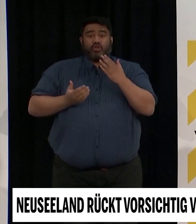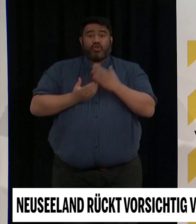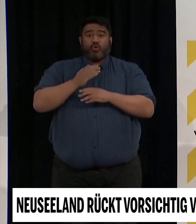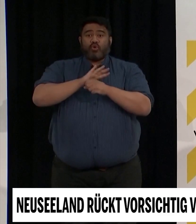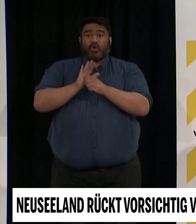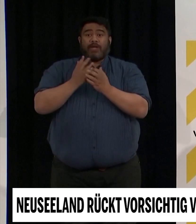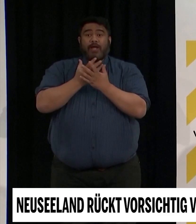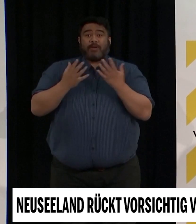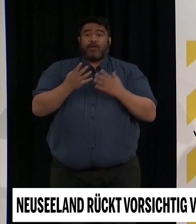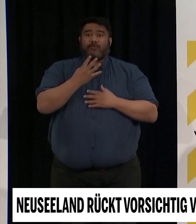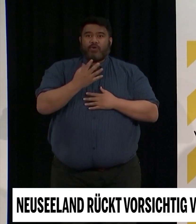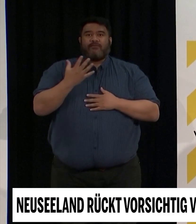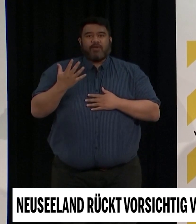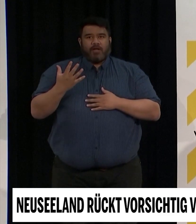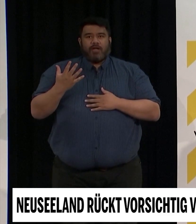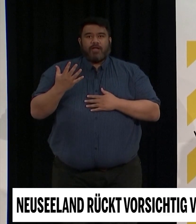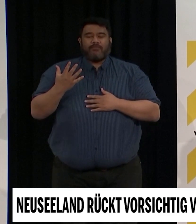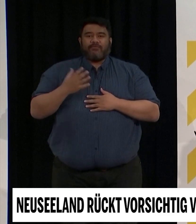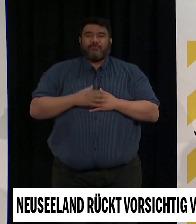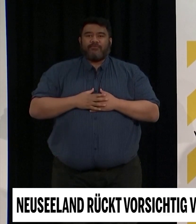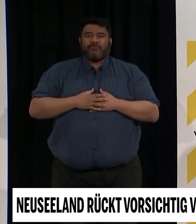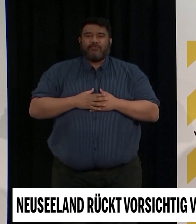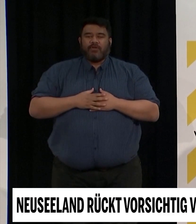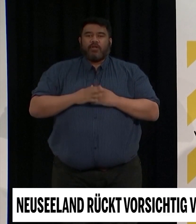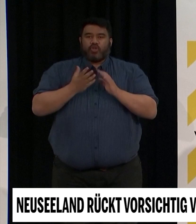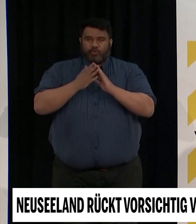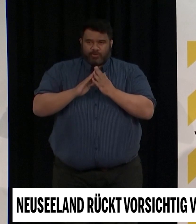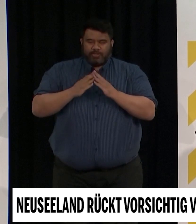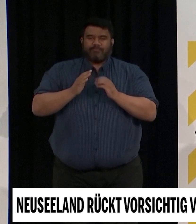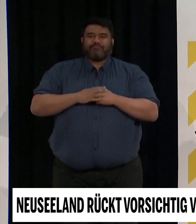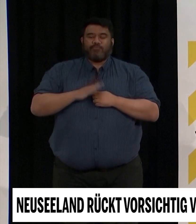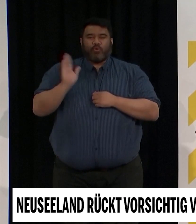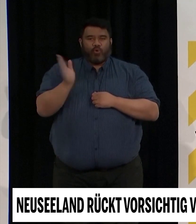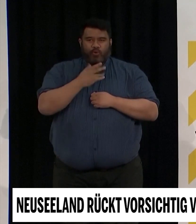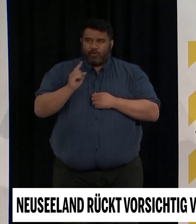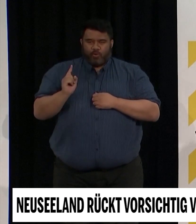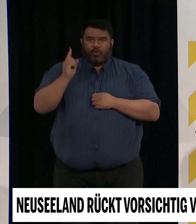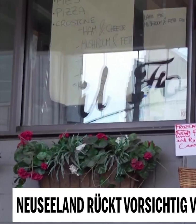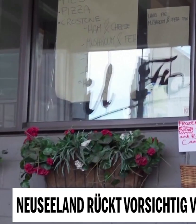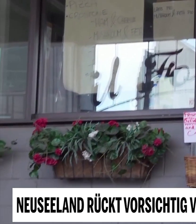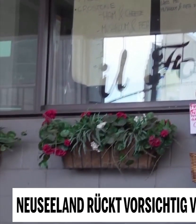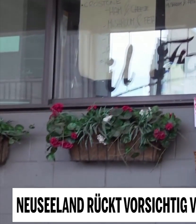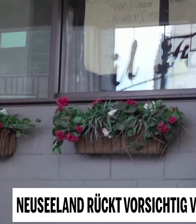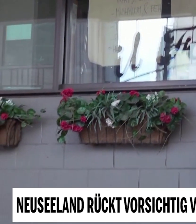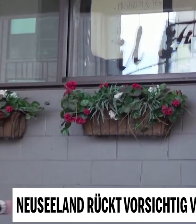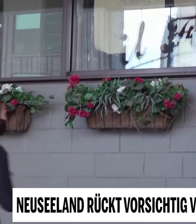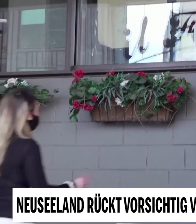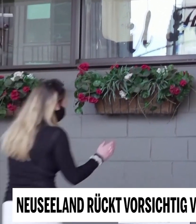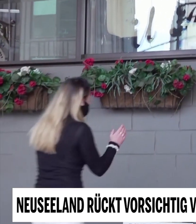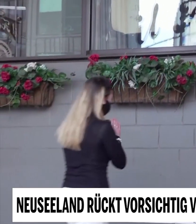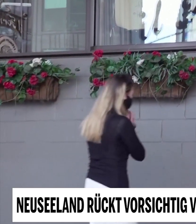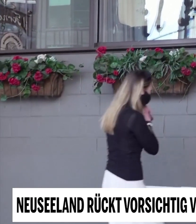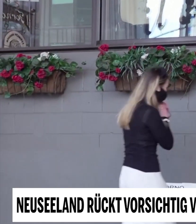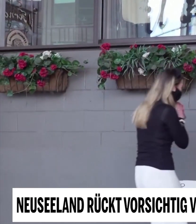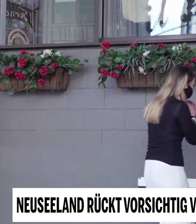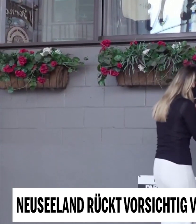hatte mitte august einen landesweiten lockdown verhängt um einen ausbruch der hochansteckenden data variante einzudämmen nach drei wochen wurden die beschränkungen